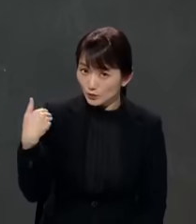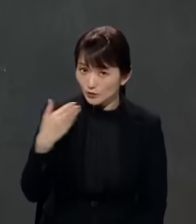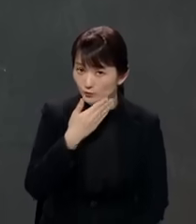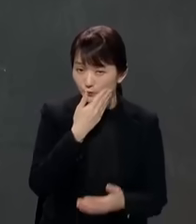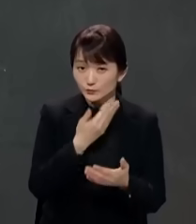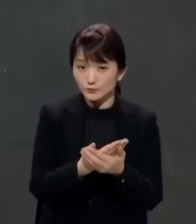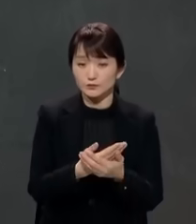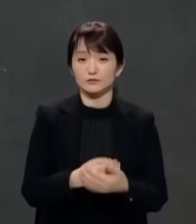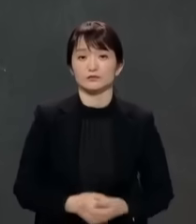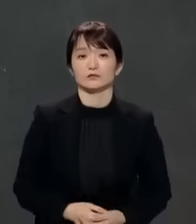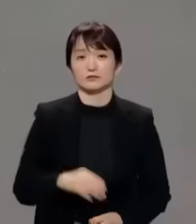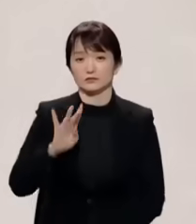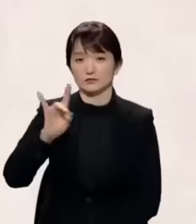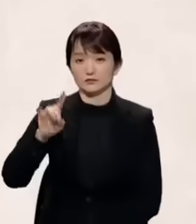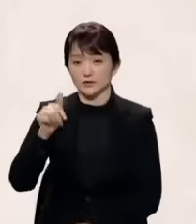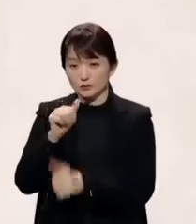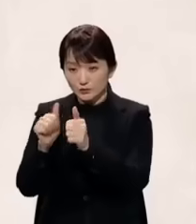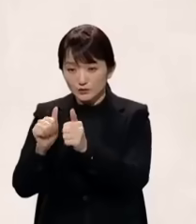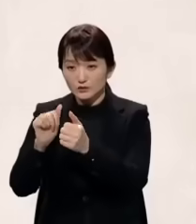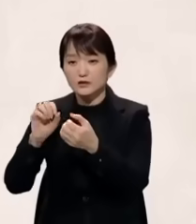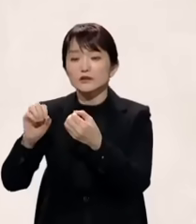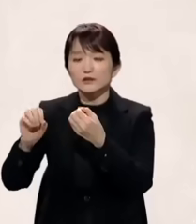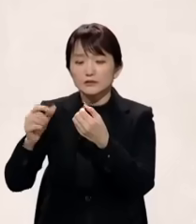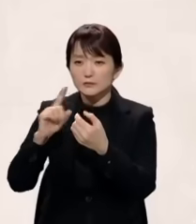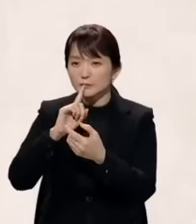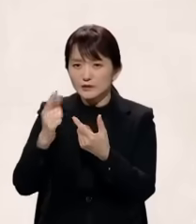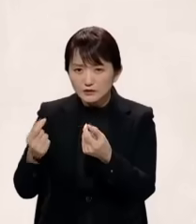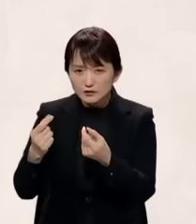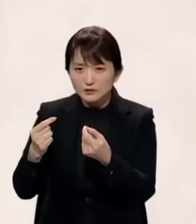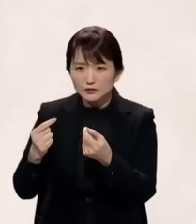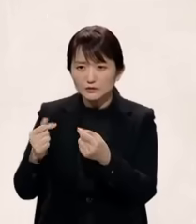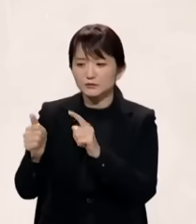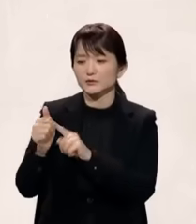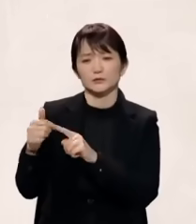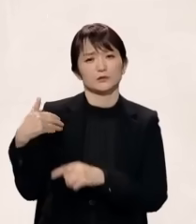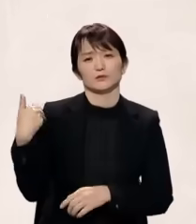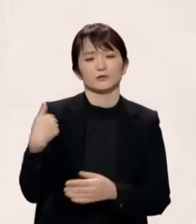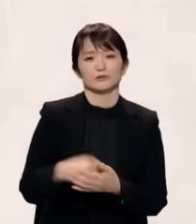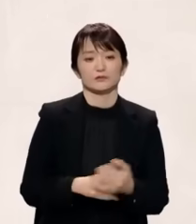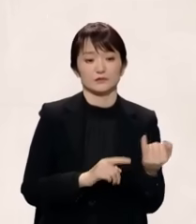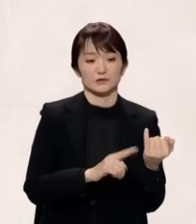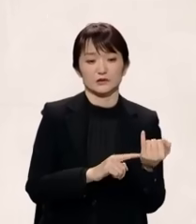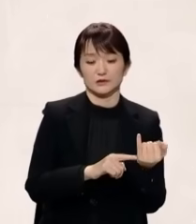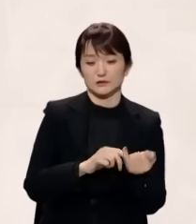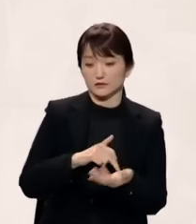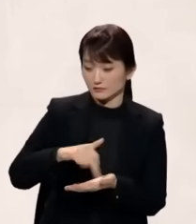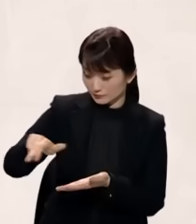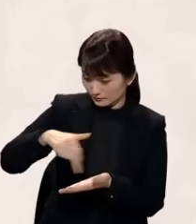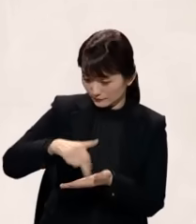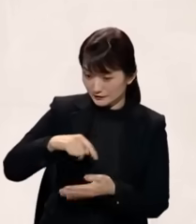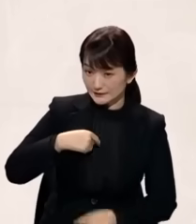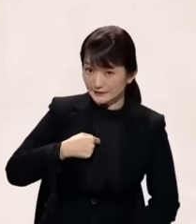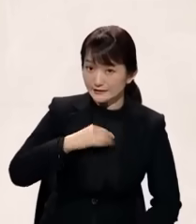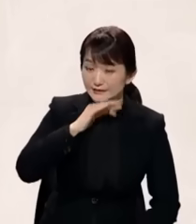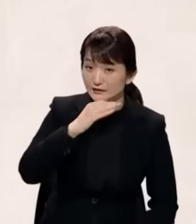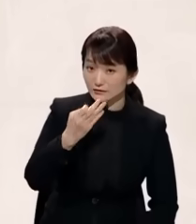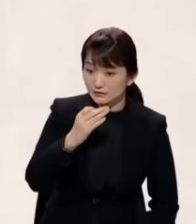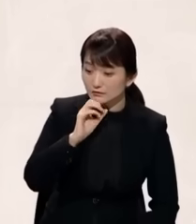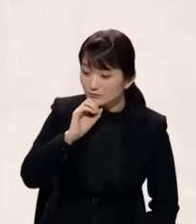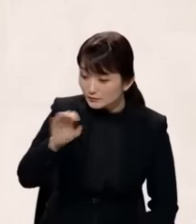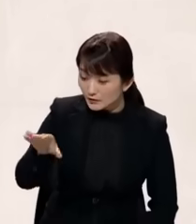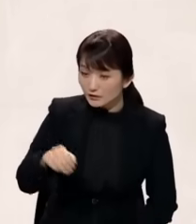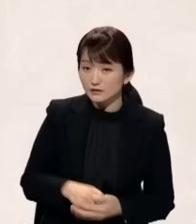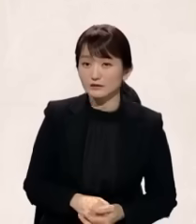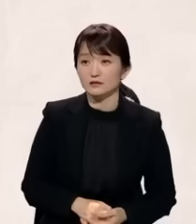백변호사 님 말씀하신 대로 몰랐다고 주장을 했습니다 일단이 아이가 어플에서 남성한테 자신이 14 살이라고 얘기를 했고 또